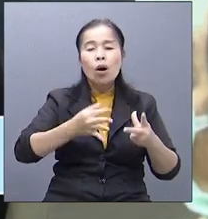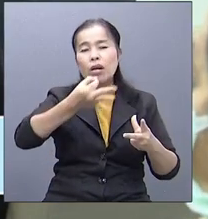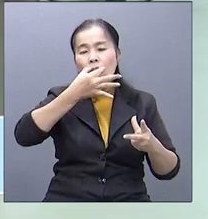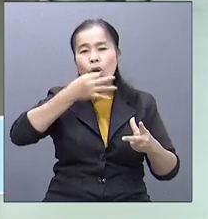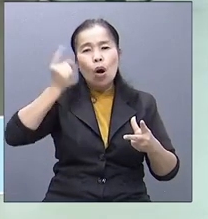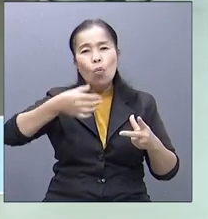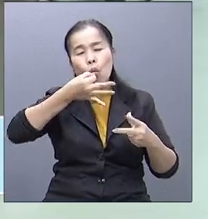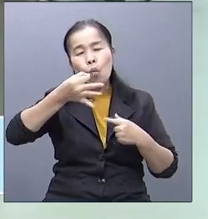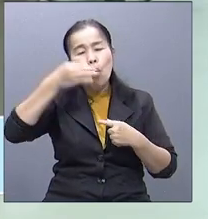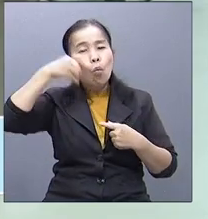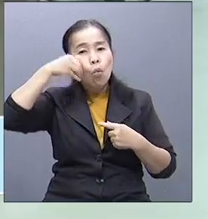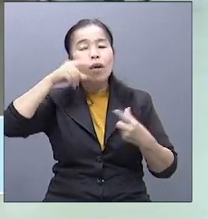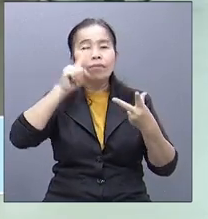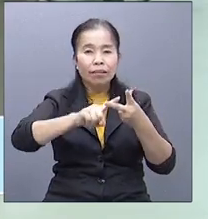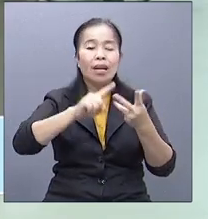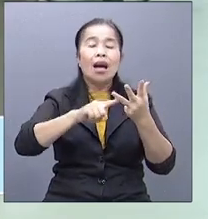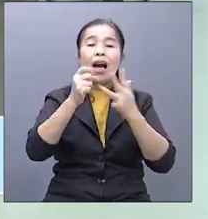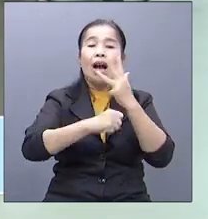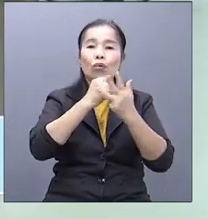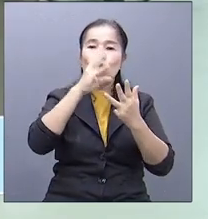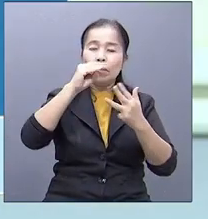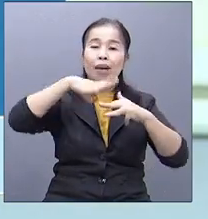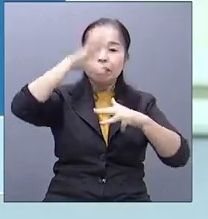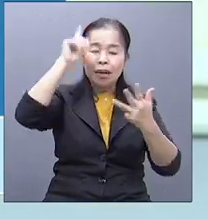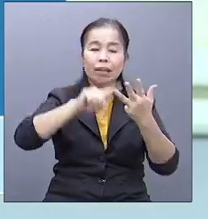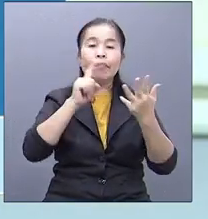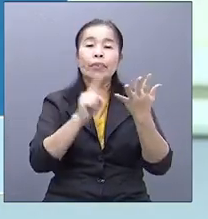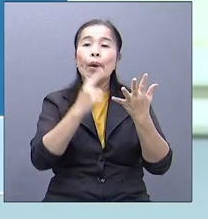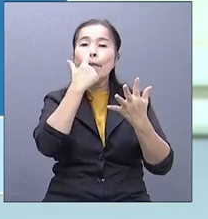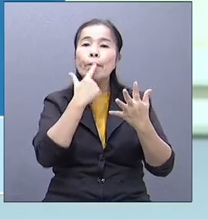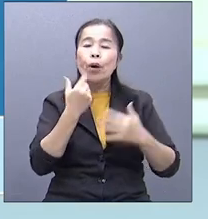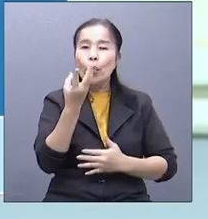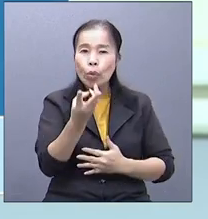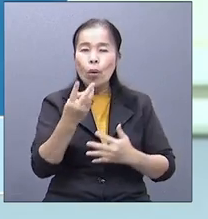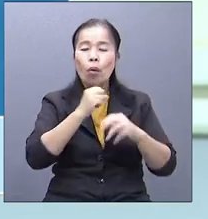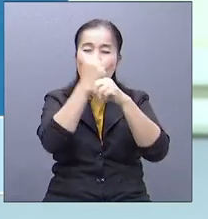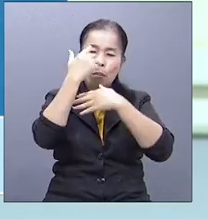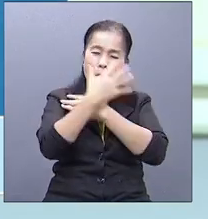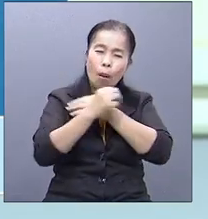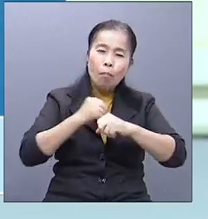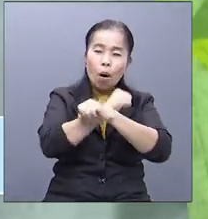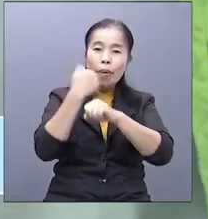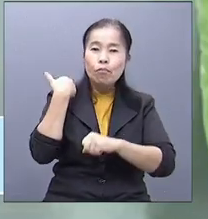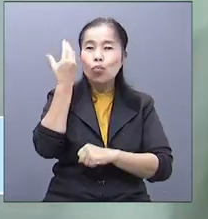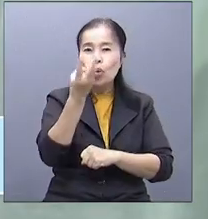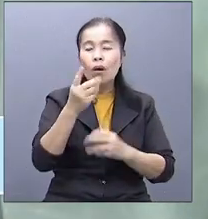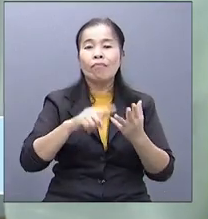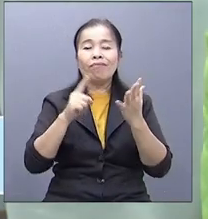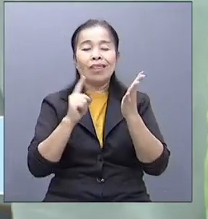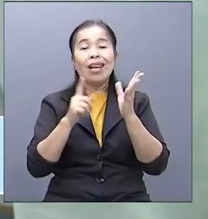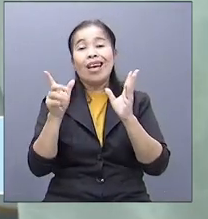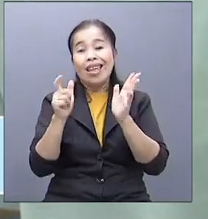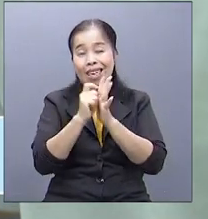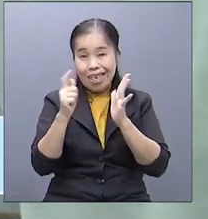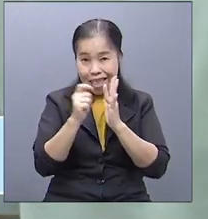65ปีขึ้นไป 5ครับโรคธาลัสซีเมียและผู้ที่มีภูมิคุ้มกันบกพร่องรวมถึงผู้ที่ติดเชื้อเอชไอวีที่มี